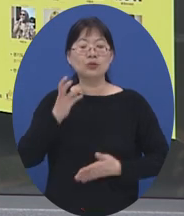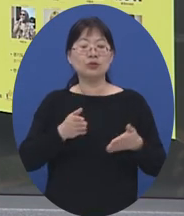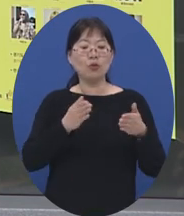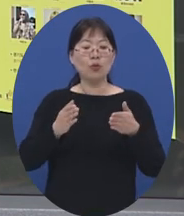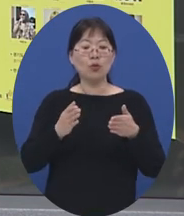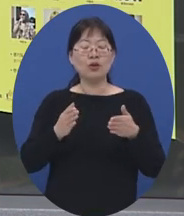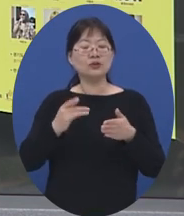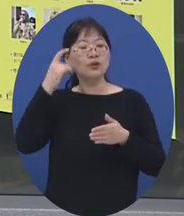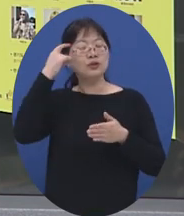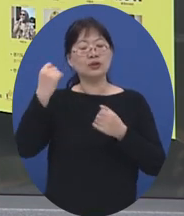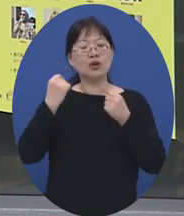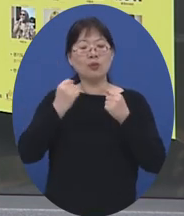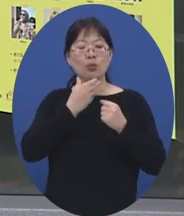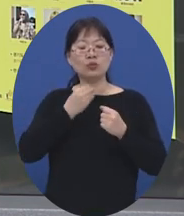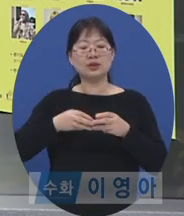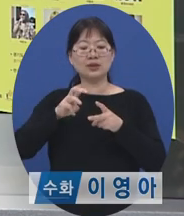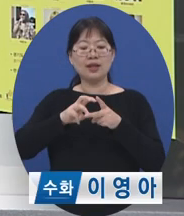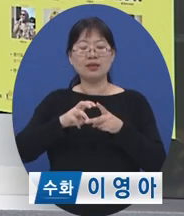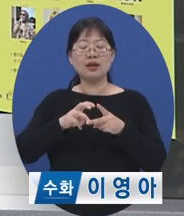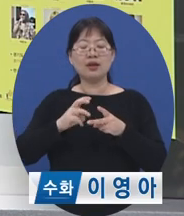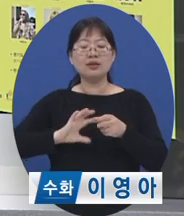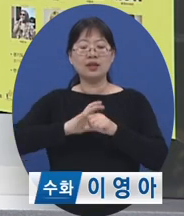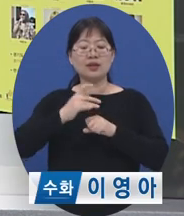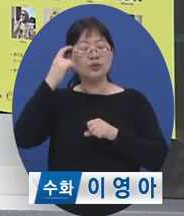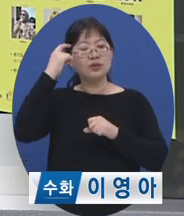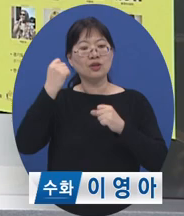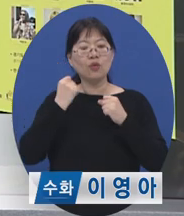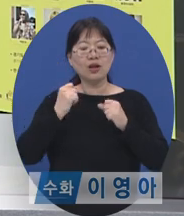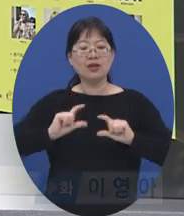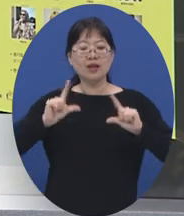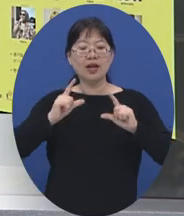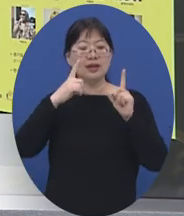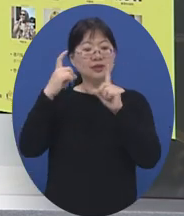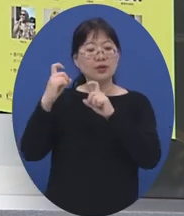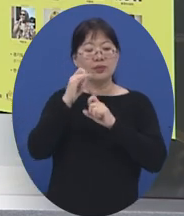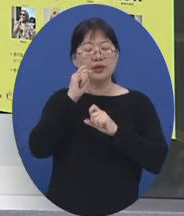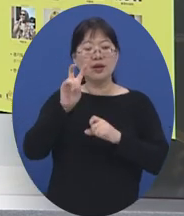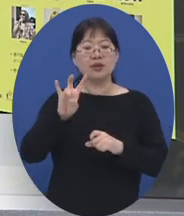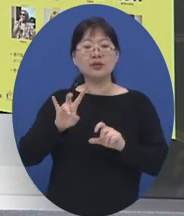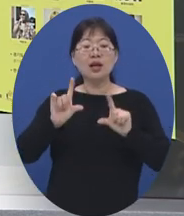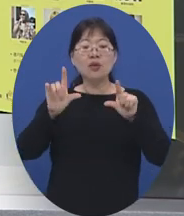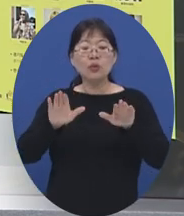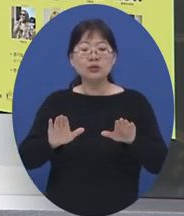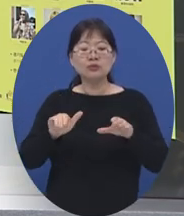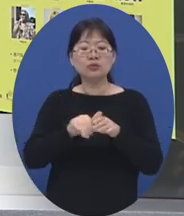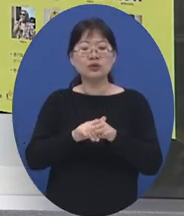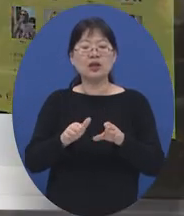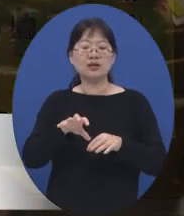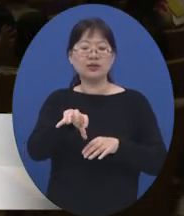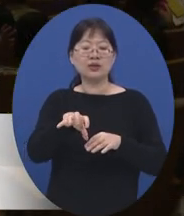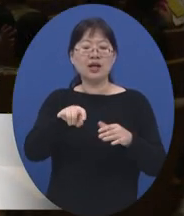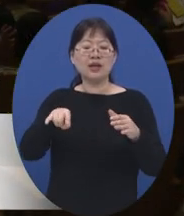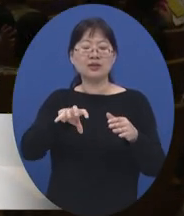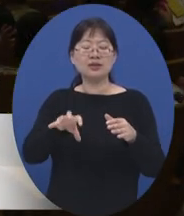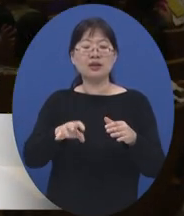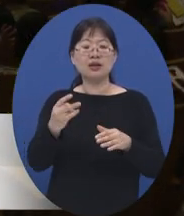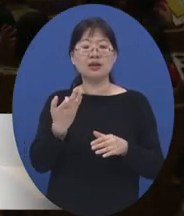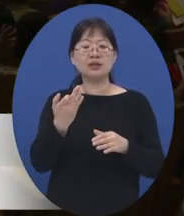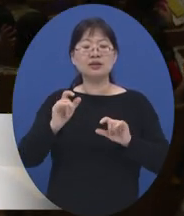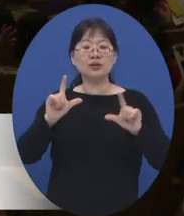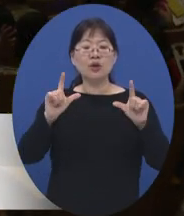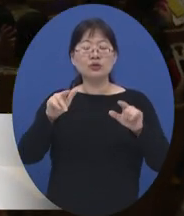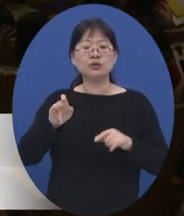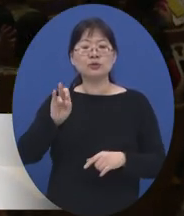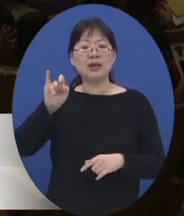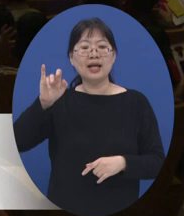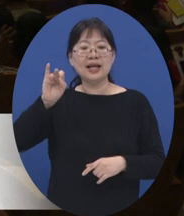경기도와 경기도 정신건강복지센터가 세계 정신건강의 날을 기념해 24일 오늘 경기도 문화의전당에서 2019